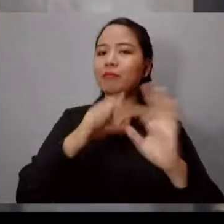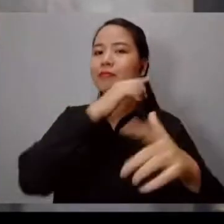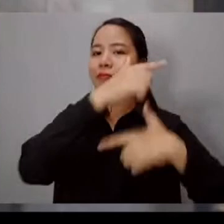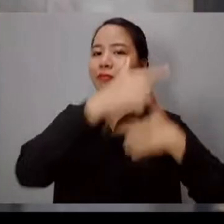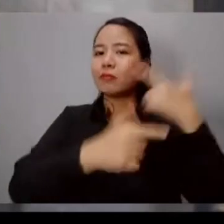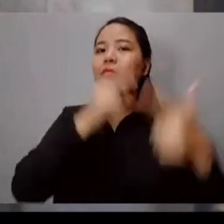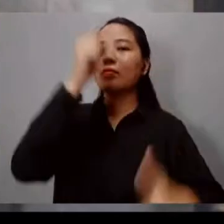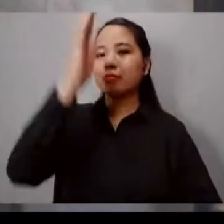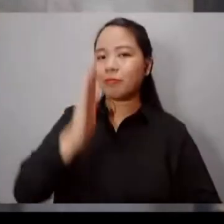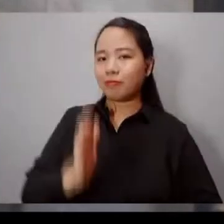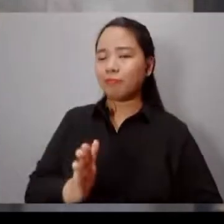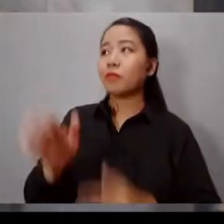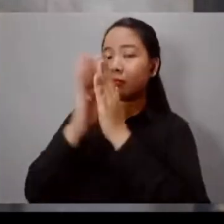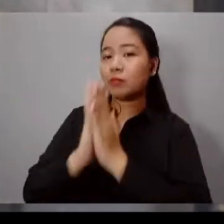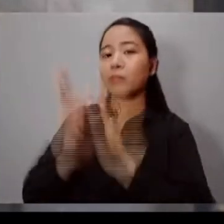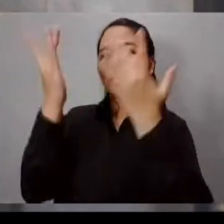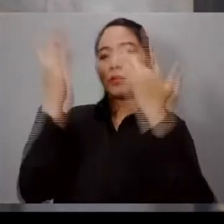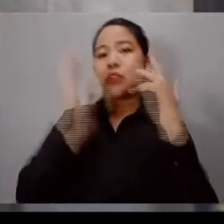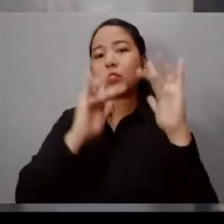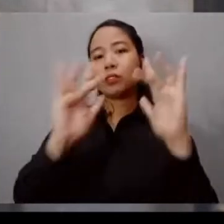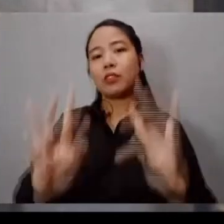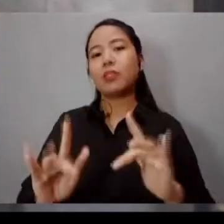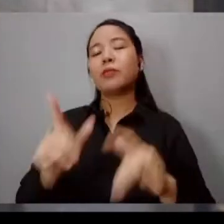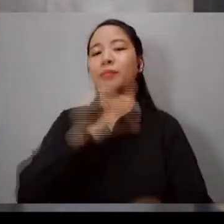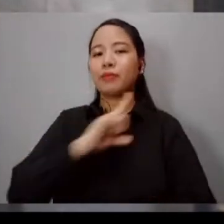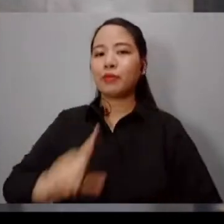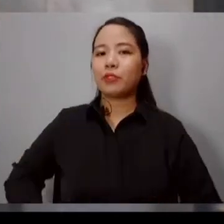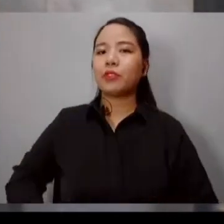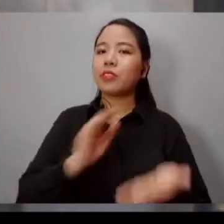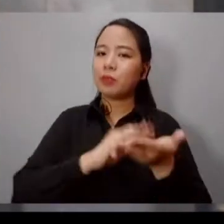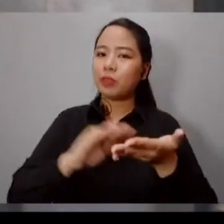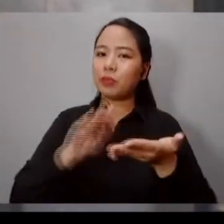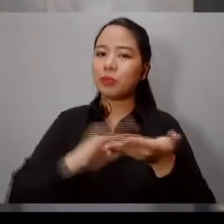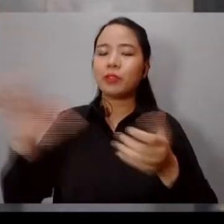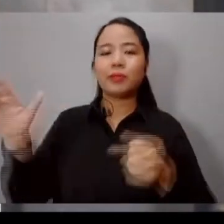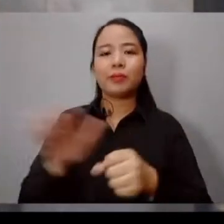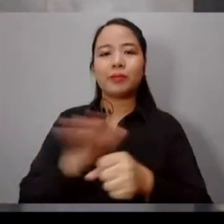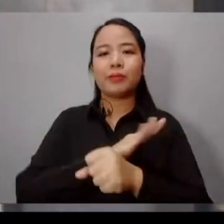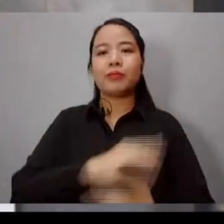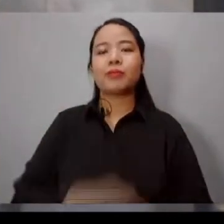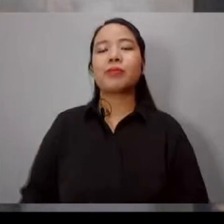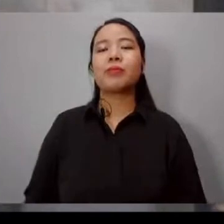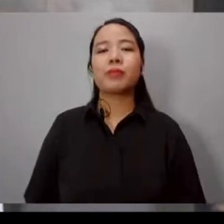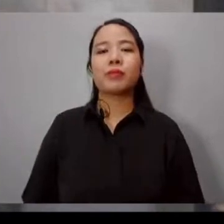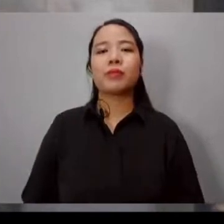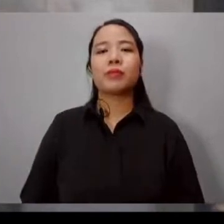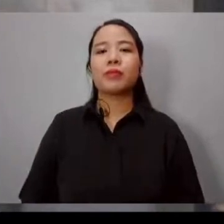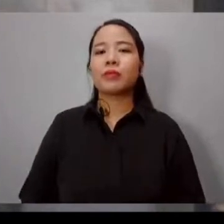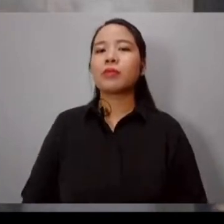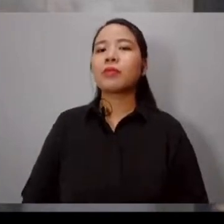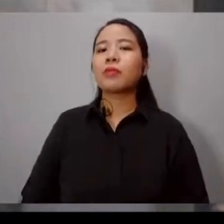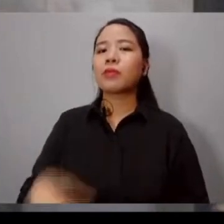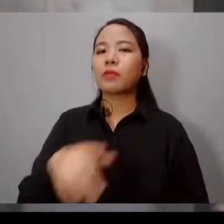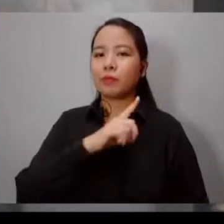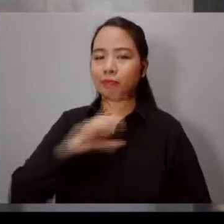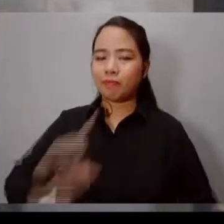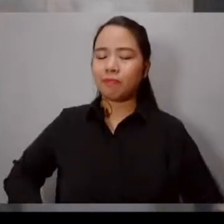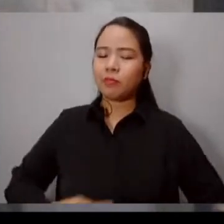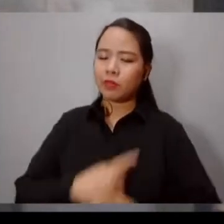maawaing Panginoong nagpapatawad ng lubos. Panginoon, kami nagkasala sa iyo.